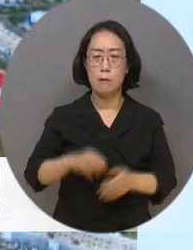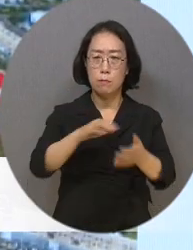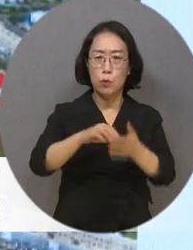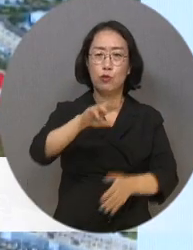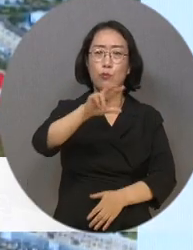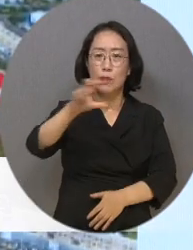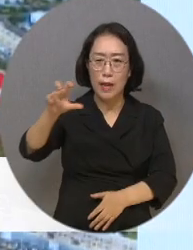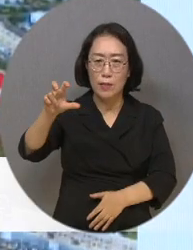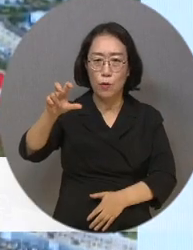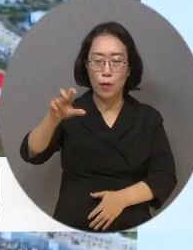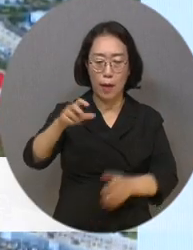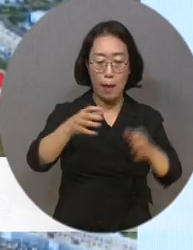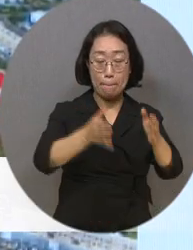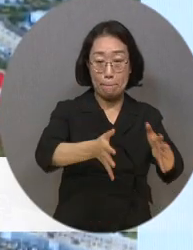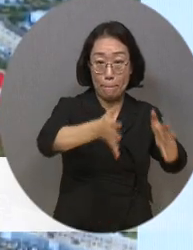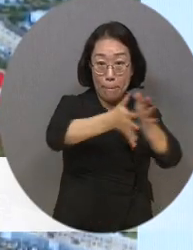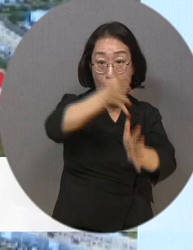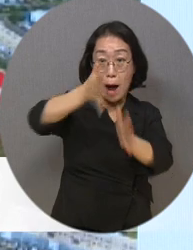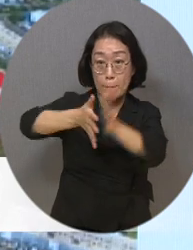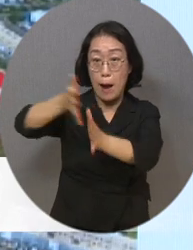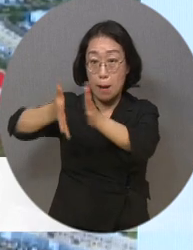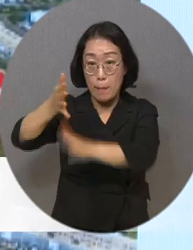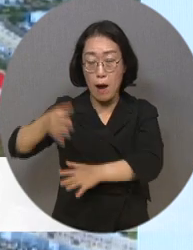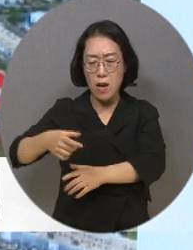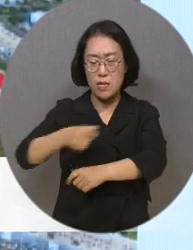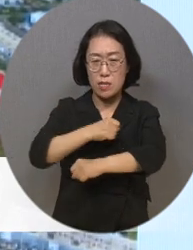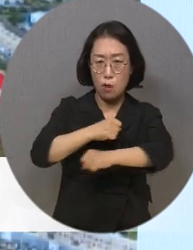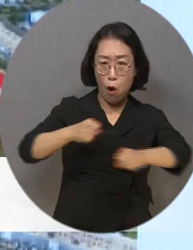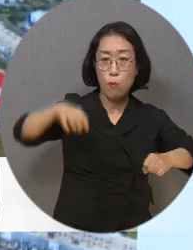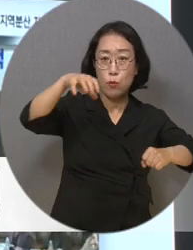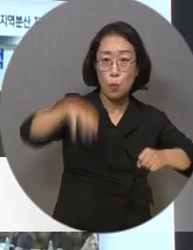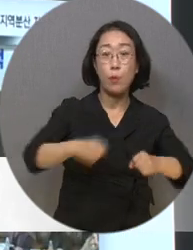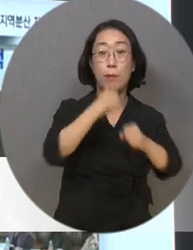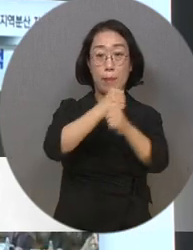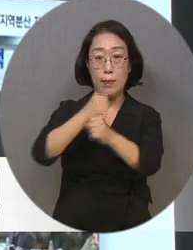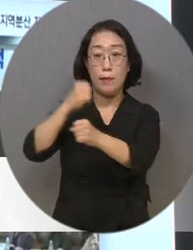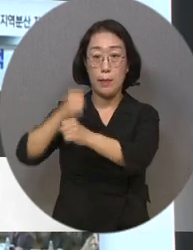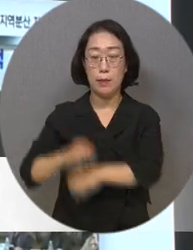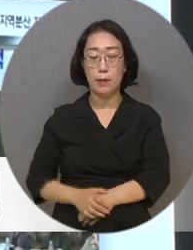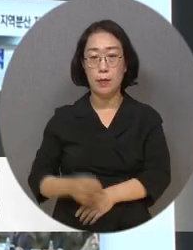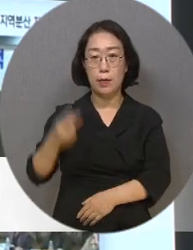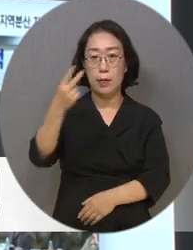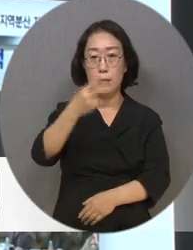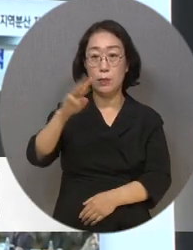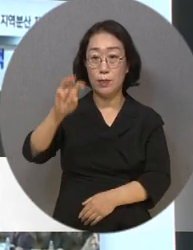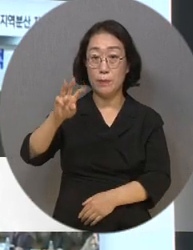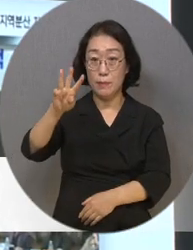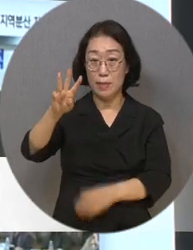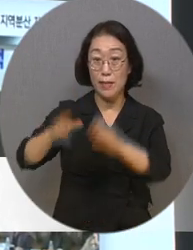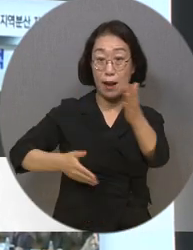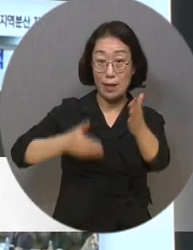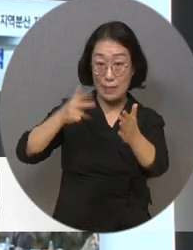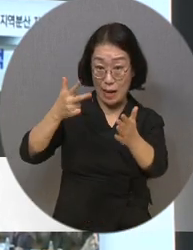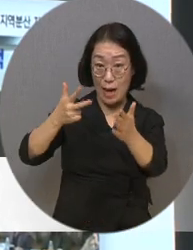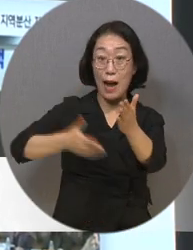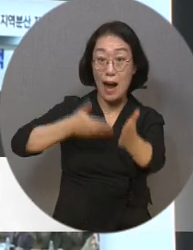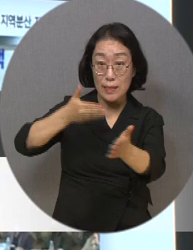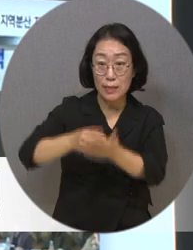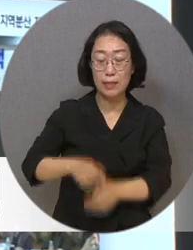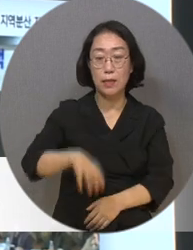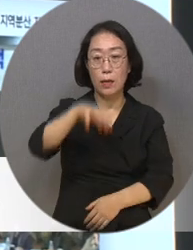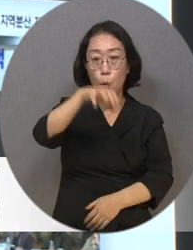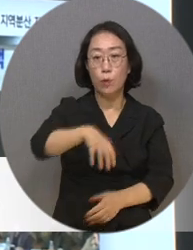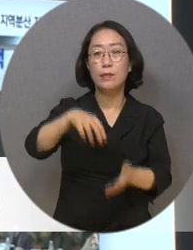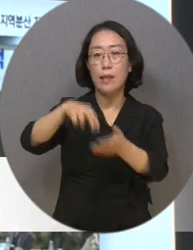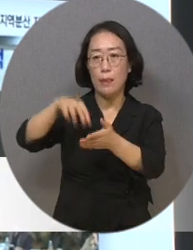25개 동을 조성하는 초대형 민관협력 프로젝트로 오는 2037년까지 데이터 센터와